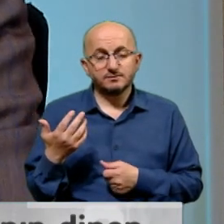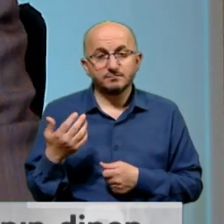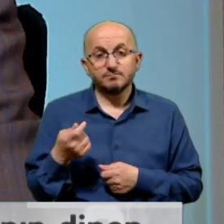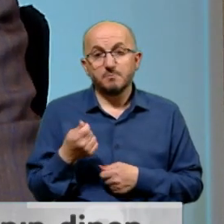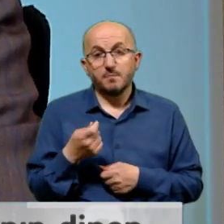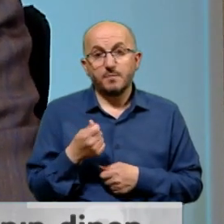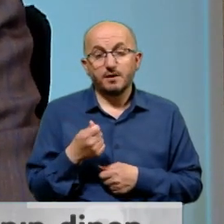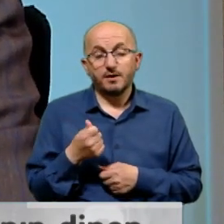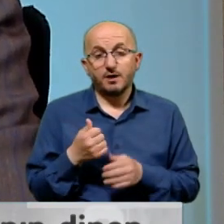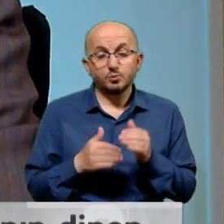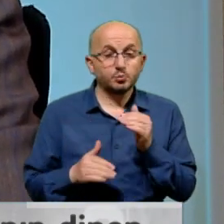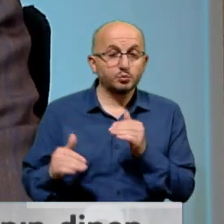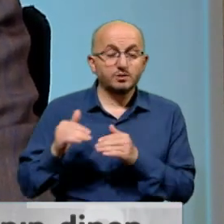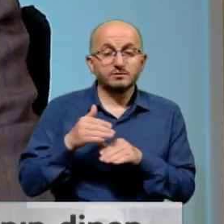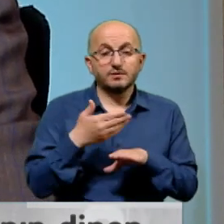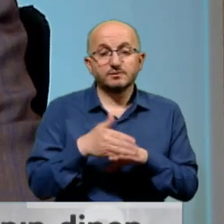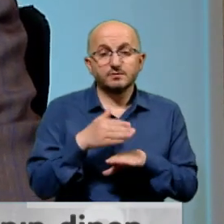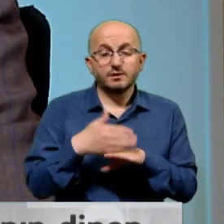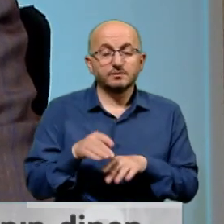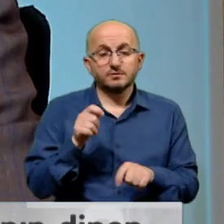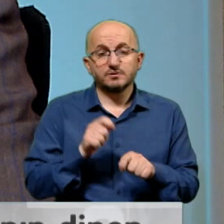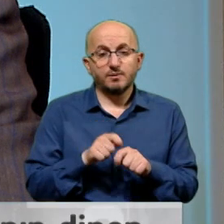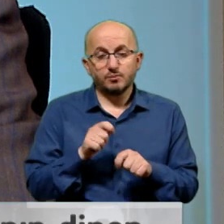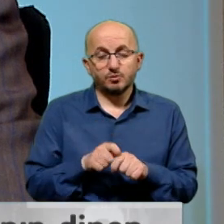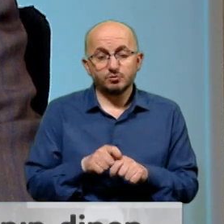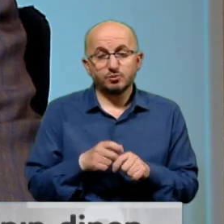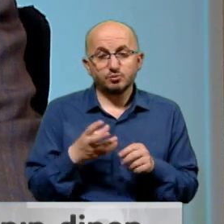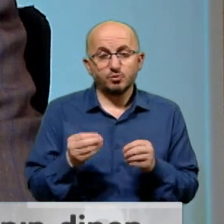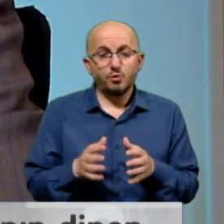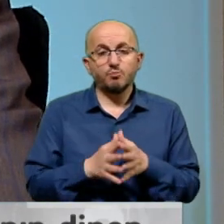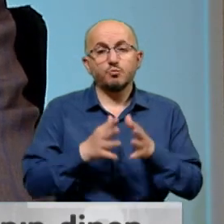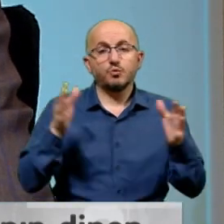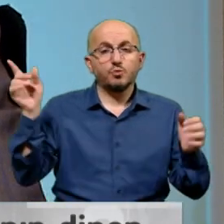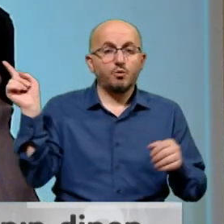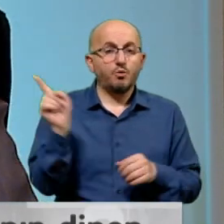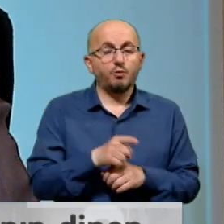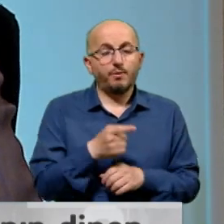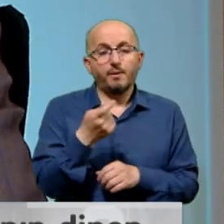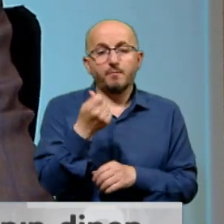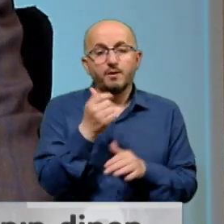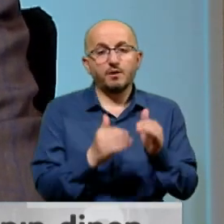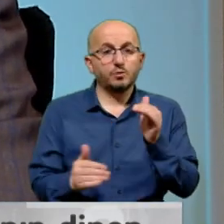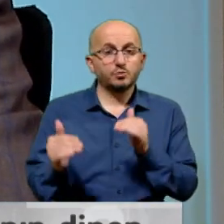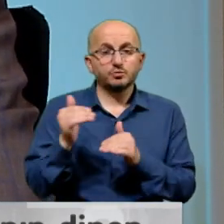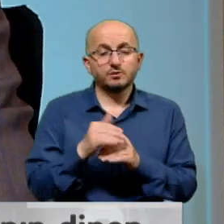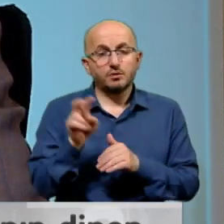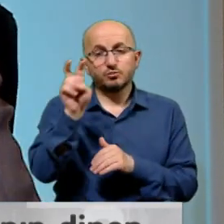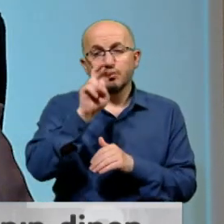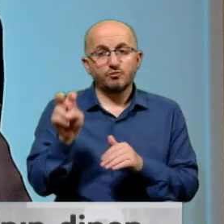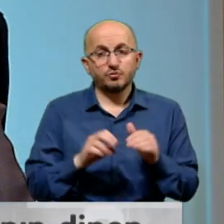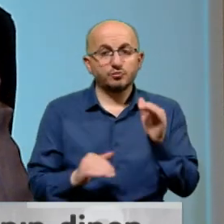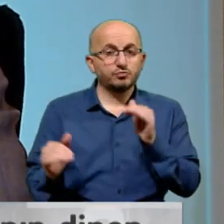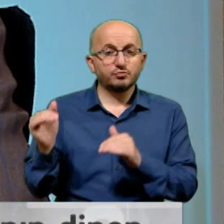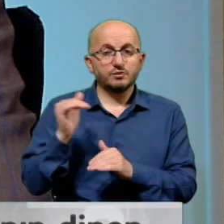para üzerinden vade yapılıyorsa kiviop işlemlerinde çok büyük oranda para üzerinden Efendim döviz